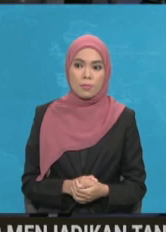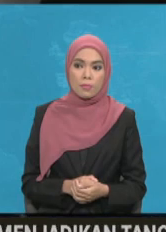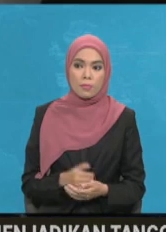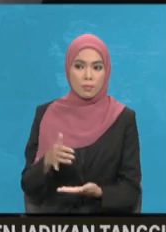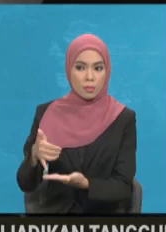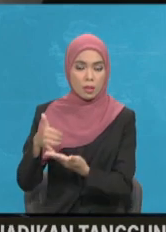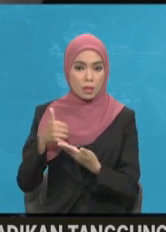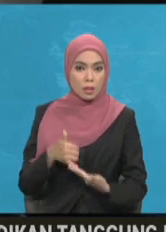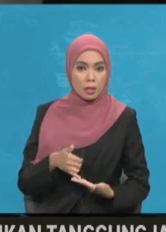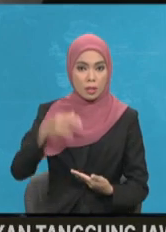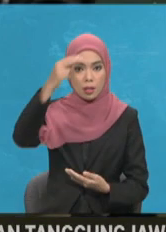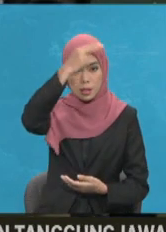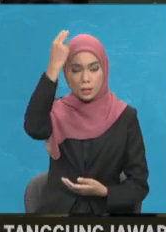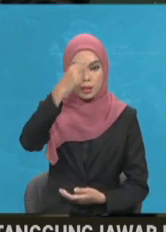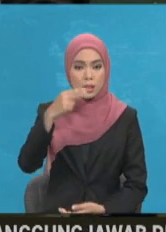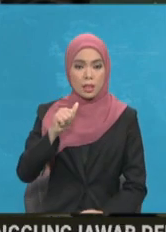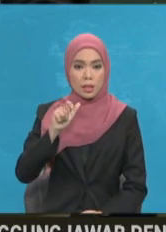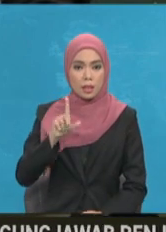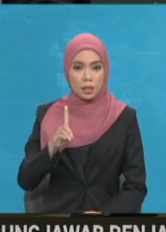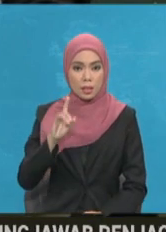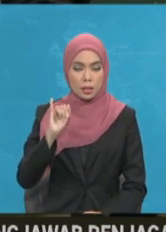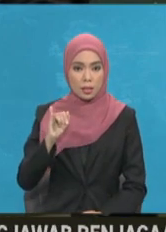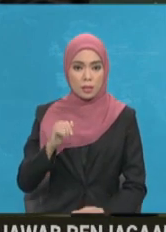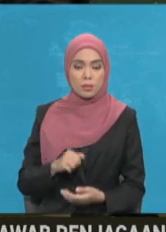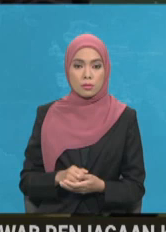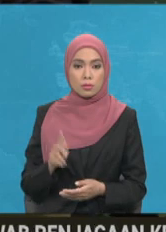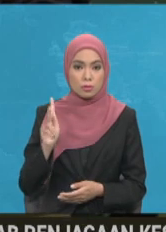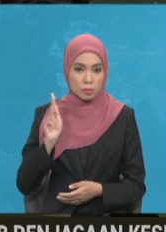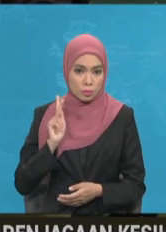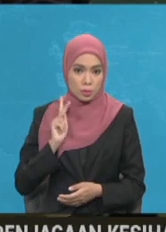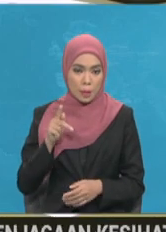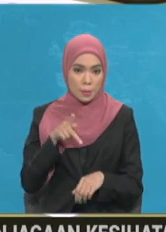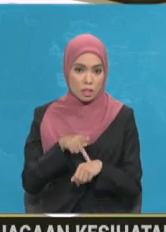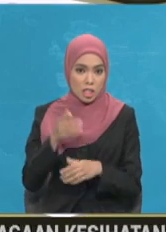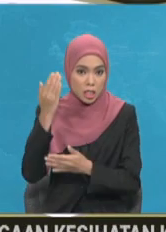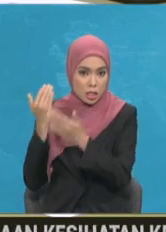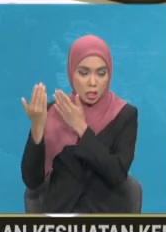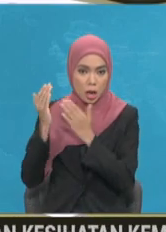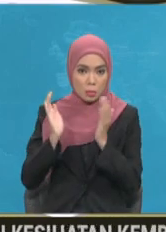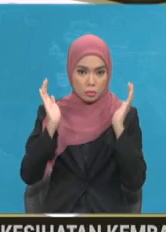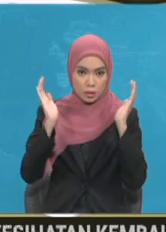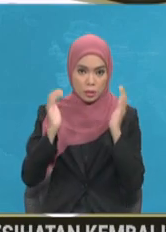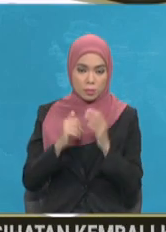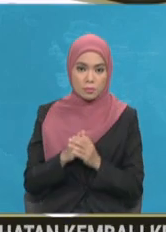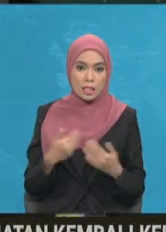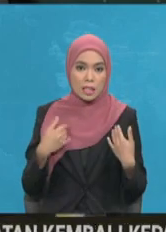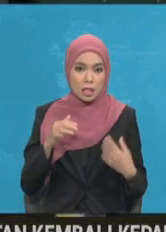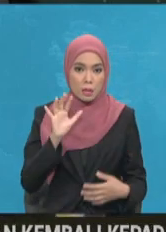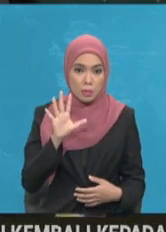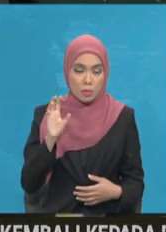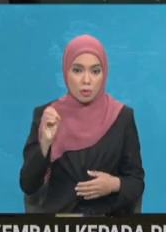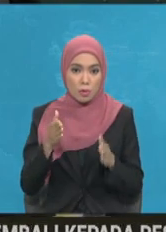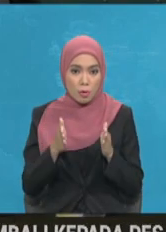HD dokter haji Muhammad Hadi bin Muhammad Melayu pengetahuan pusat sejarah Brunei bengkel disertai 54 orang terdiri dari pada